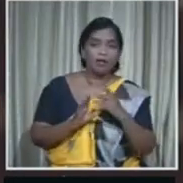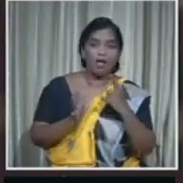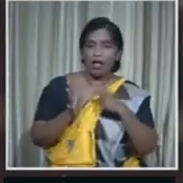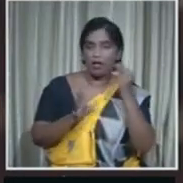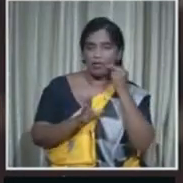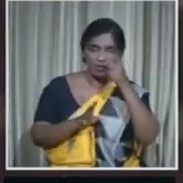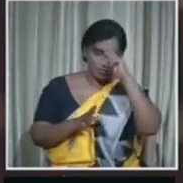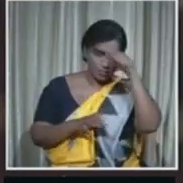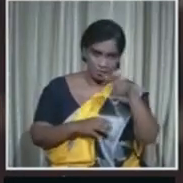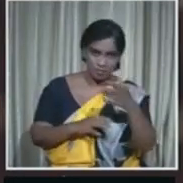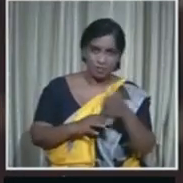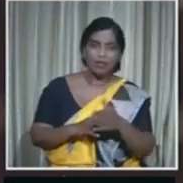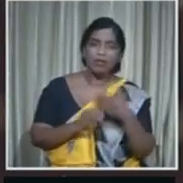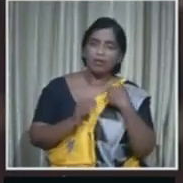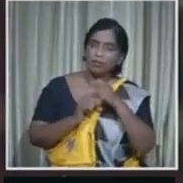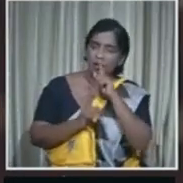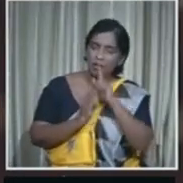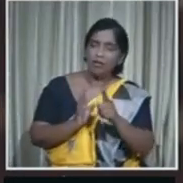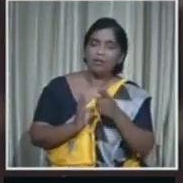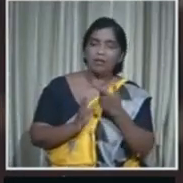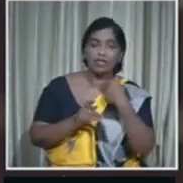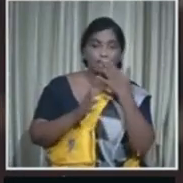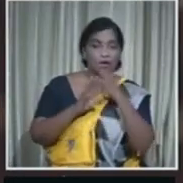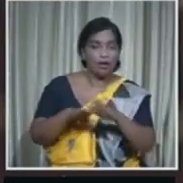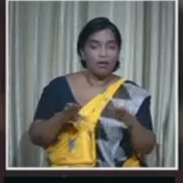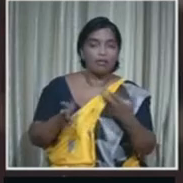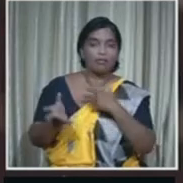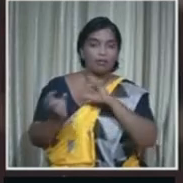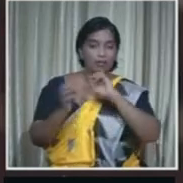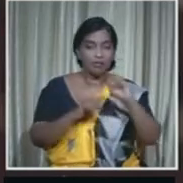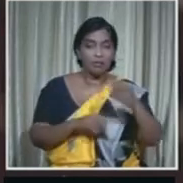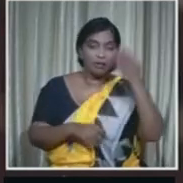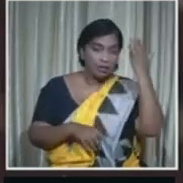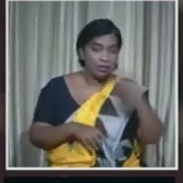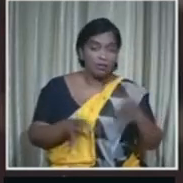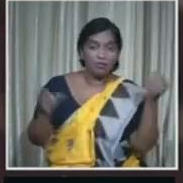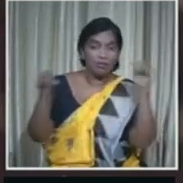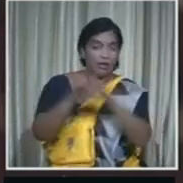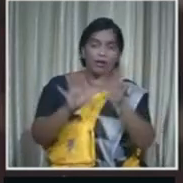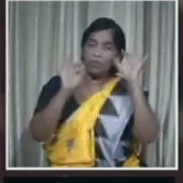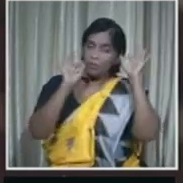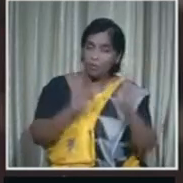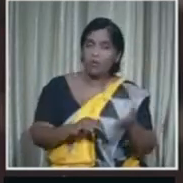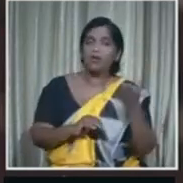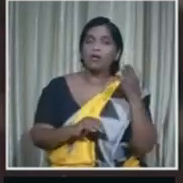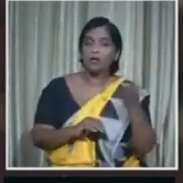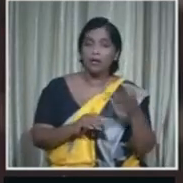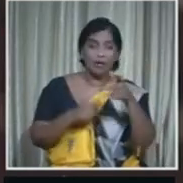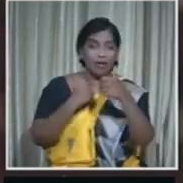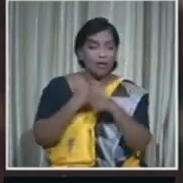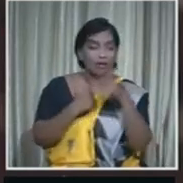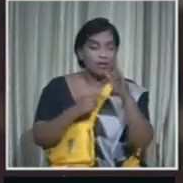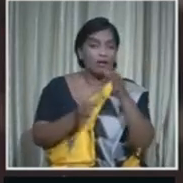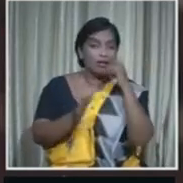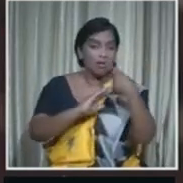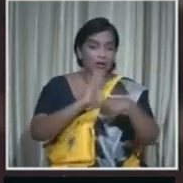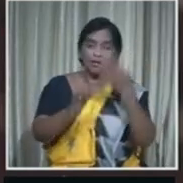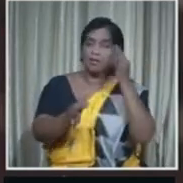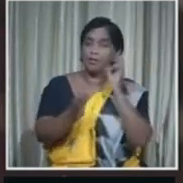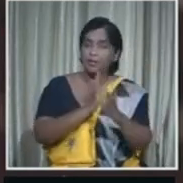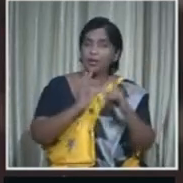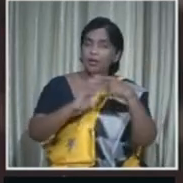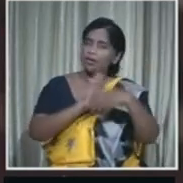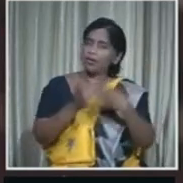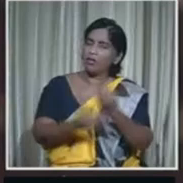වැදතුමනි. මම බොහොම ආදරෙන් පාසල් දරුවෝ ටික බස්සලා මරන්න හදන්න එපා. තමුන්නාස හදන්නේ මේ රට ගිනි තියන්න, රට